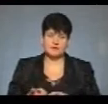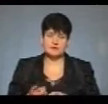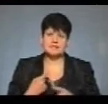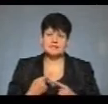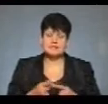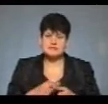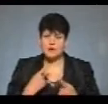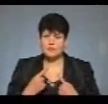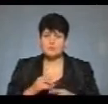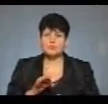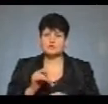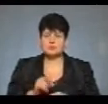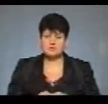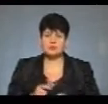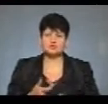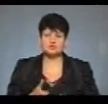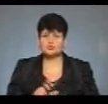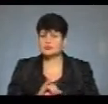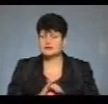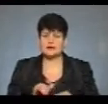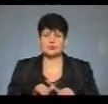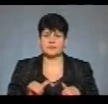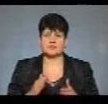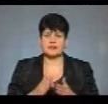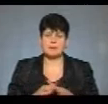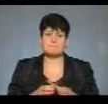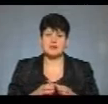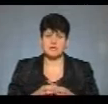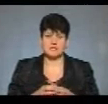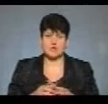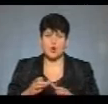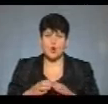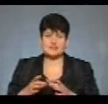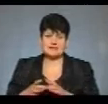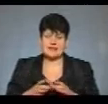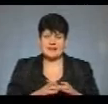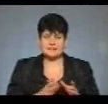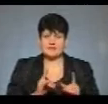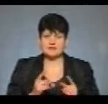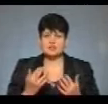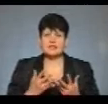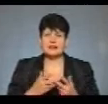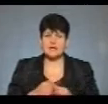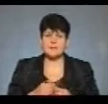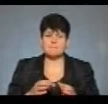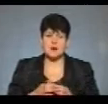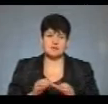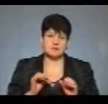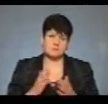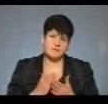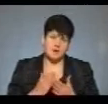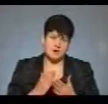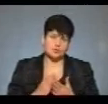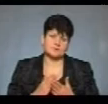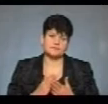що досить, скажімо так, нерозвинутими є партійні осередки на районному рівні. Тобто, лише декілька партій можуть собі, мають, скажімо